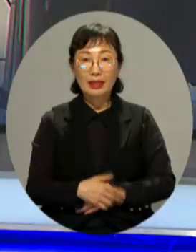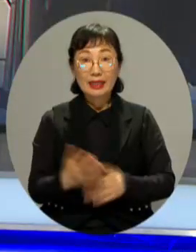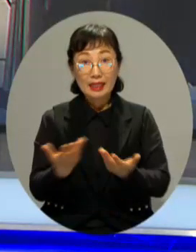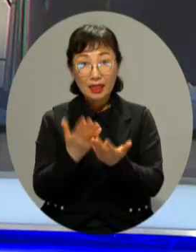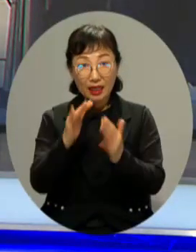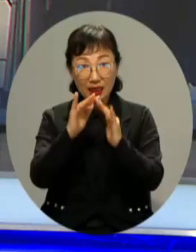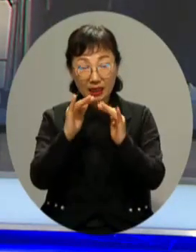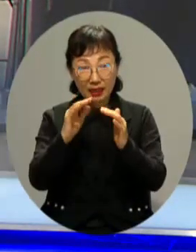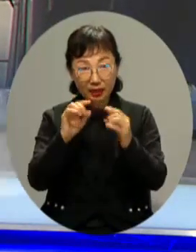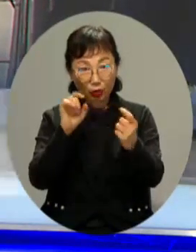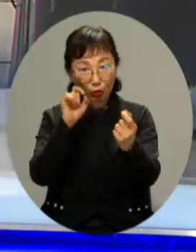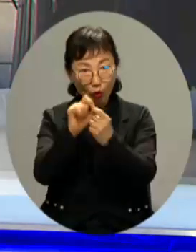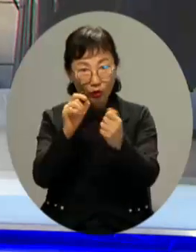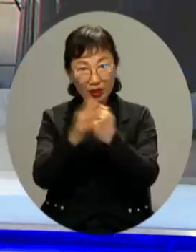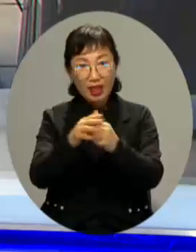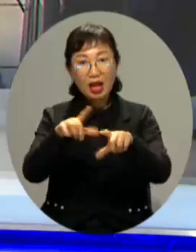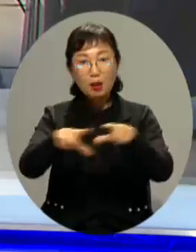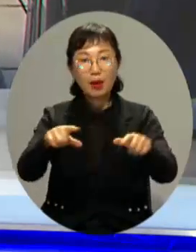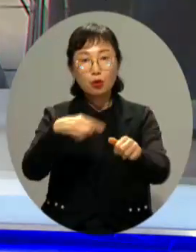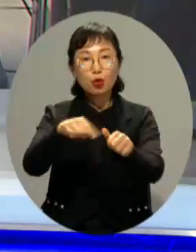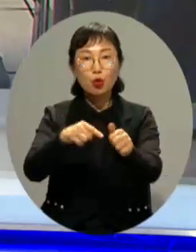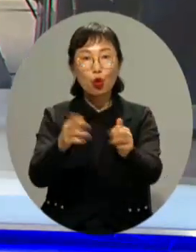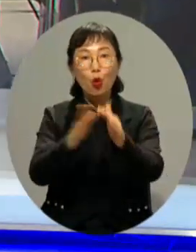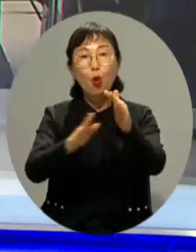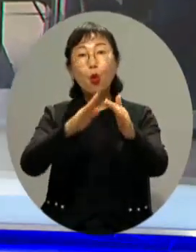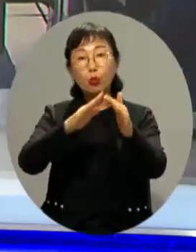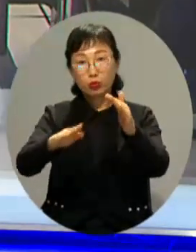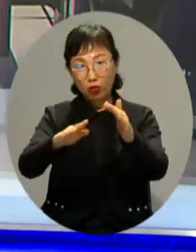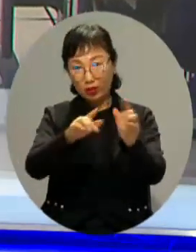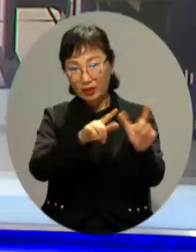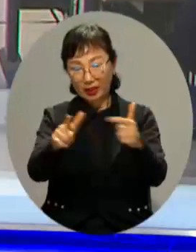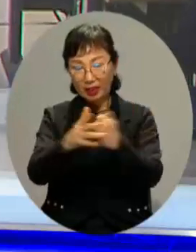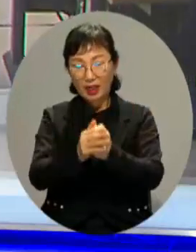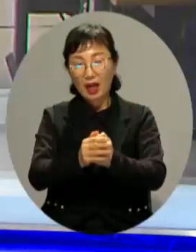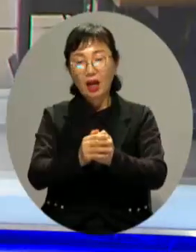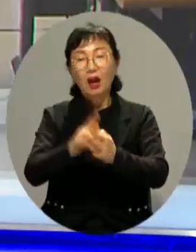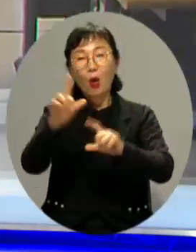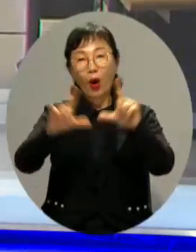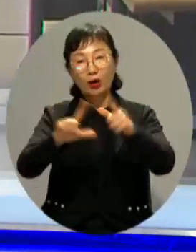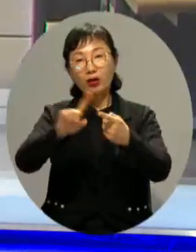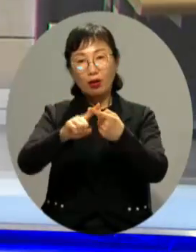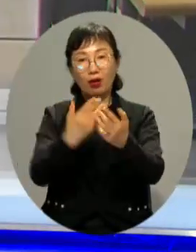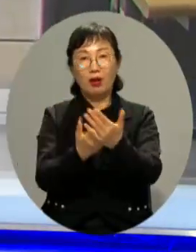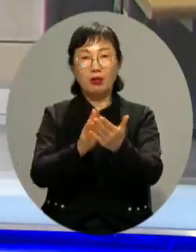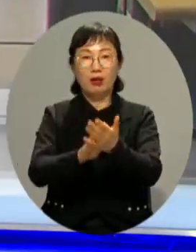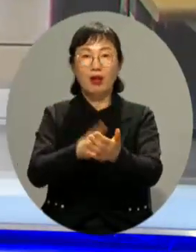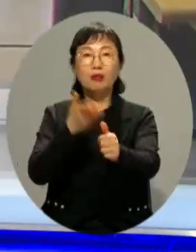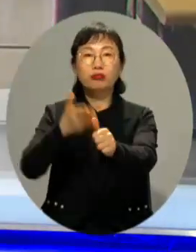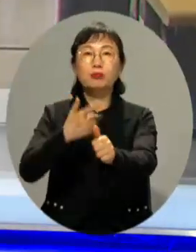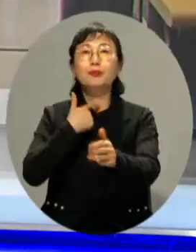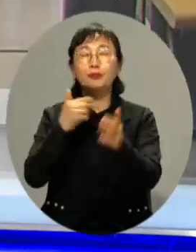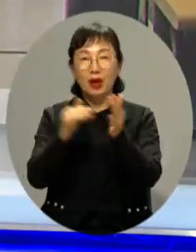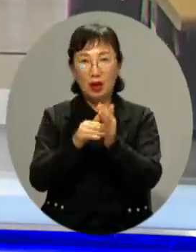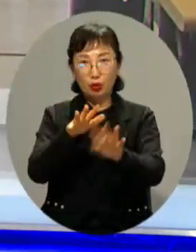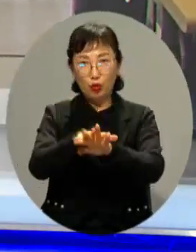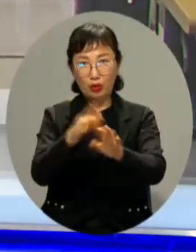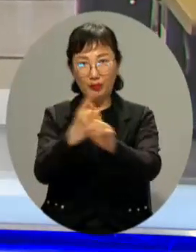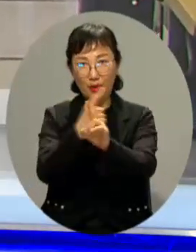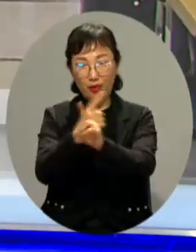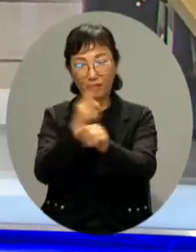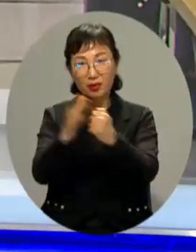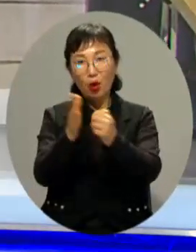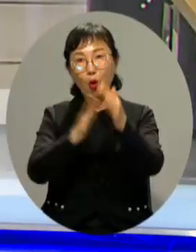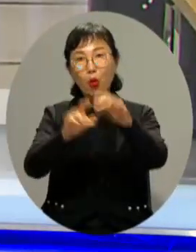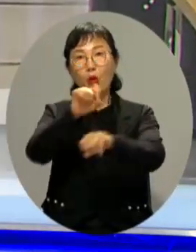노동절을 앞두고 일반직 교육 공무원들이 열악한 노동 환경의 개선을 호소하고 나섰습니다. 조직 개편으로 공무원 수가